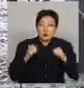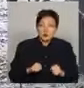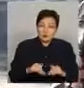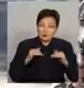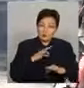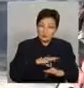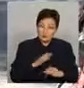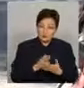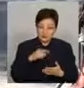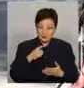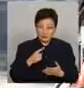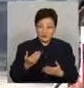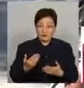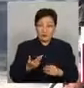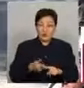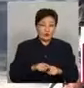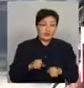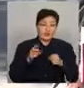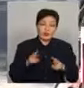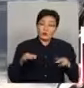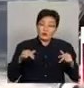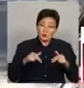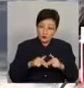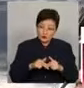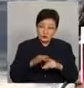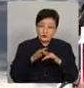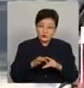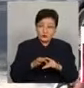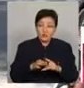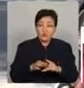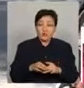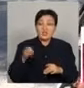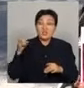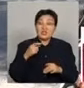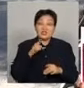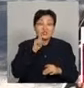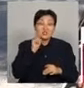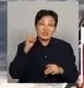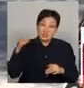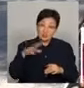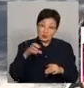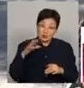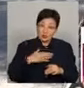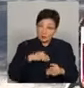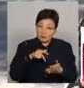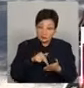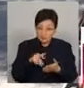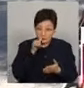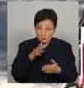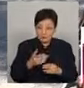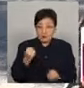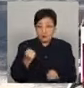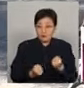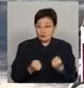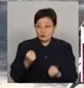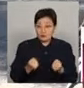отыр. Мына жерден өте қауіпті өтуге. Жасыл жанып тұрса да біз өте алмаймыз. Машиналар, мына